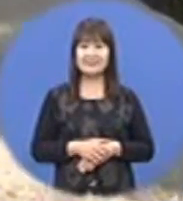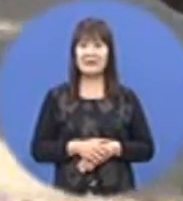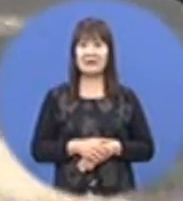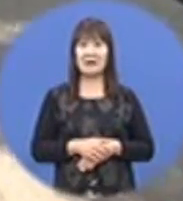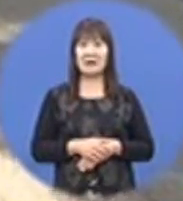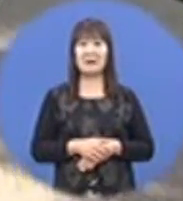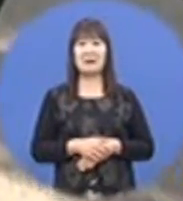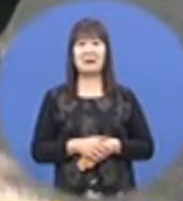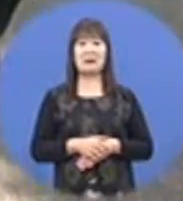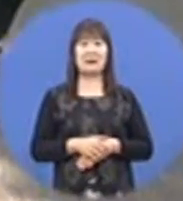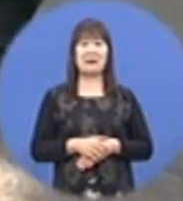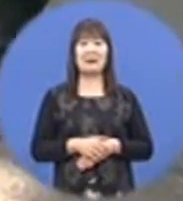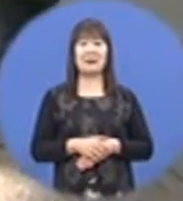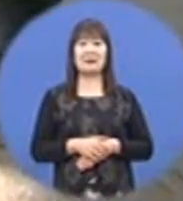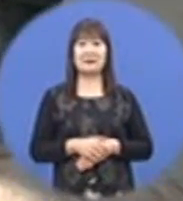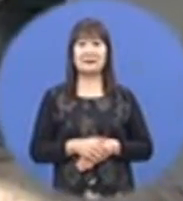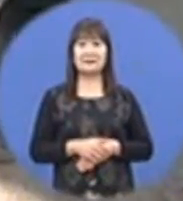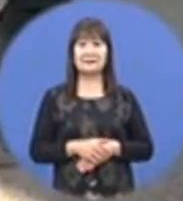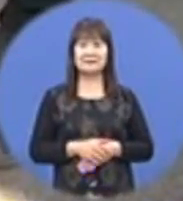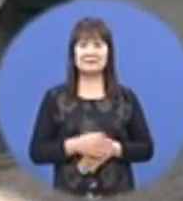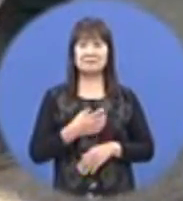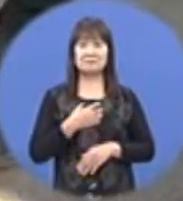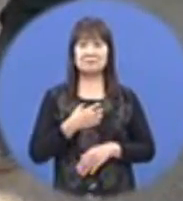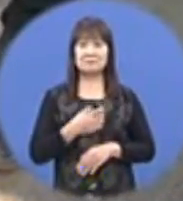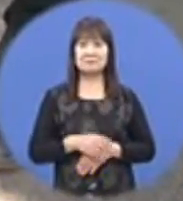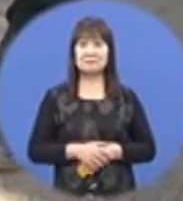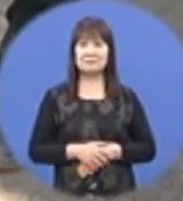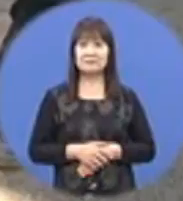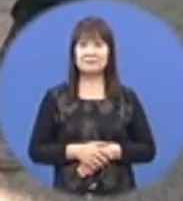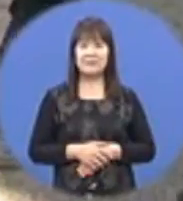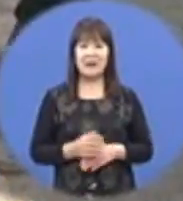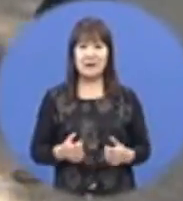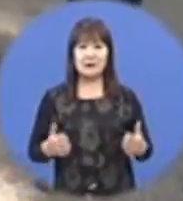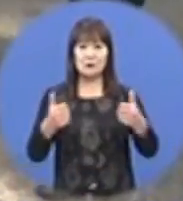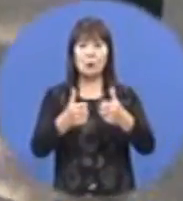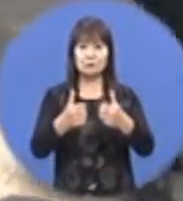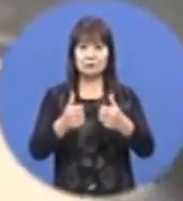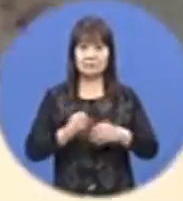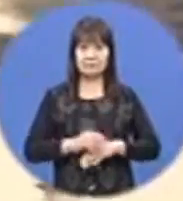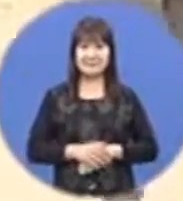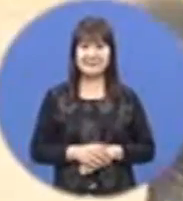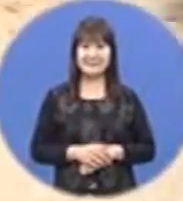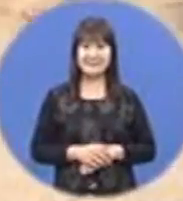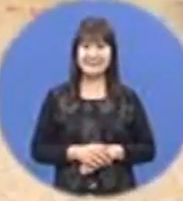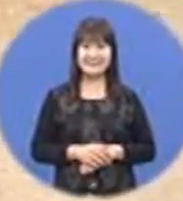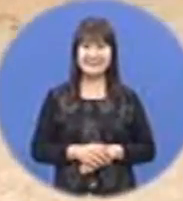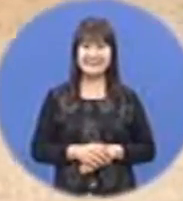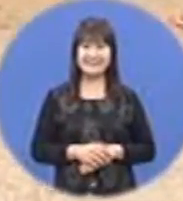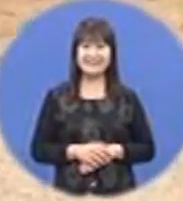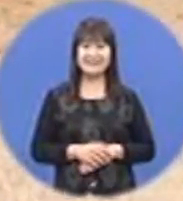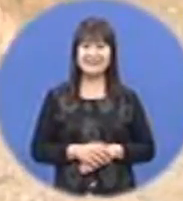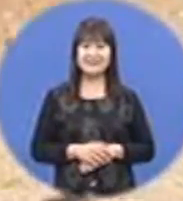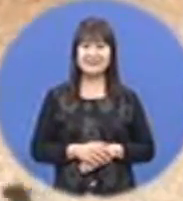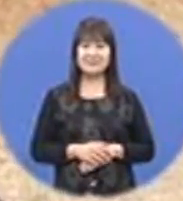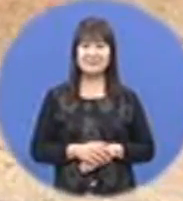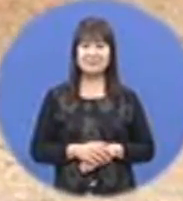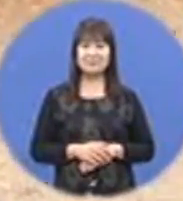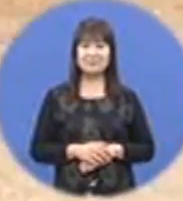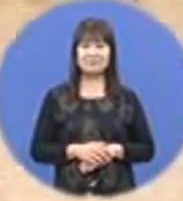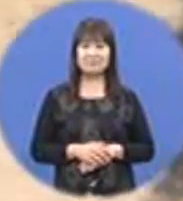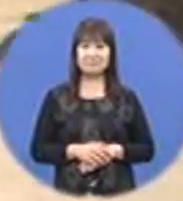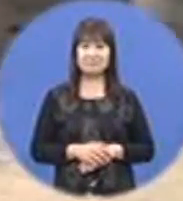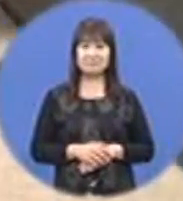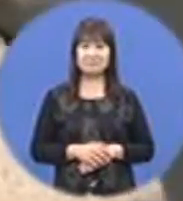おー、うわー、すごい。 よくぞ参った。勝負、いくぞ。 挟まれた。よし、行く